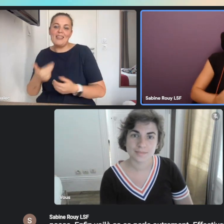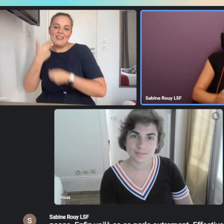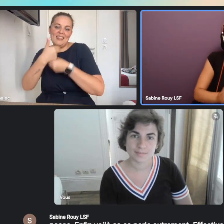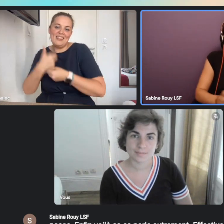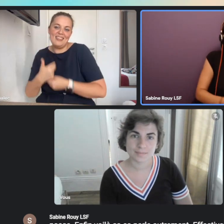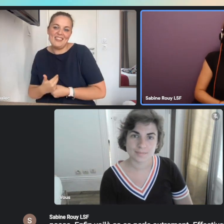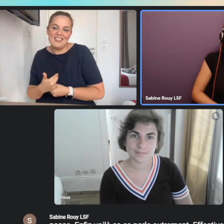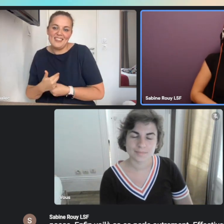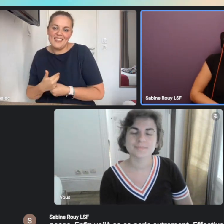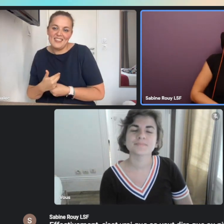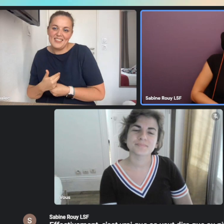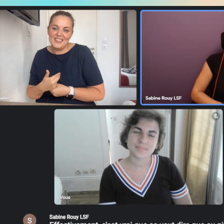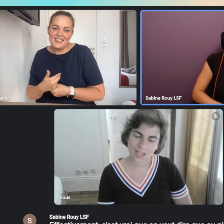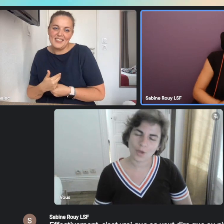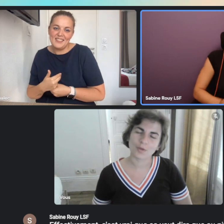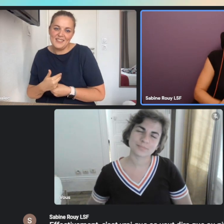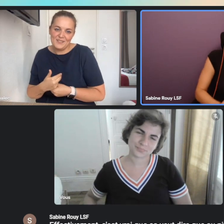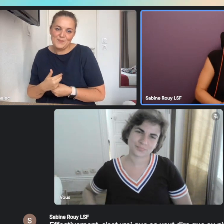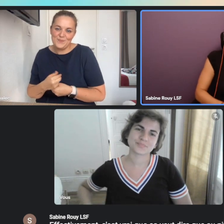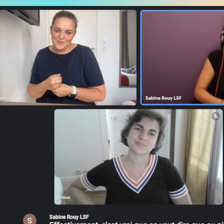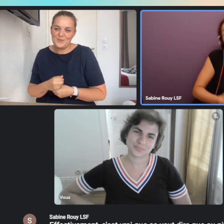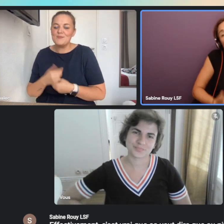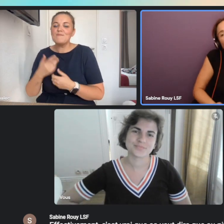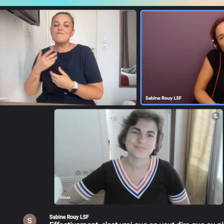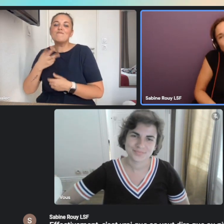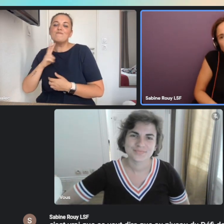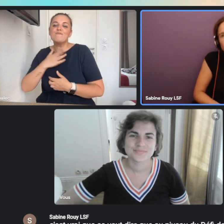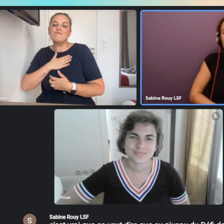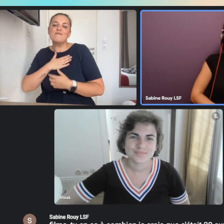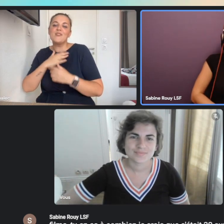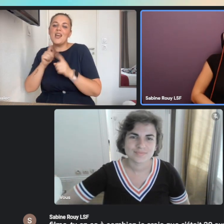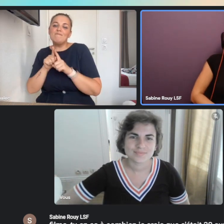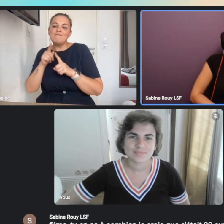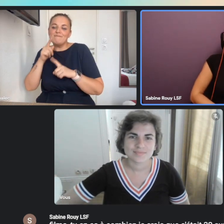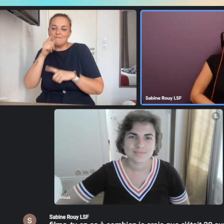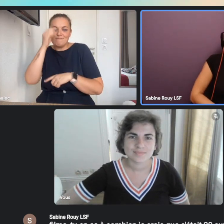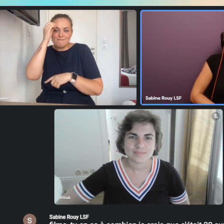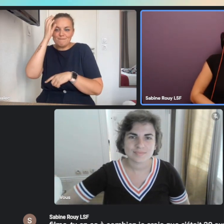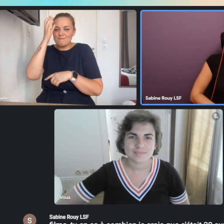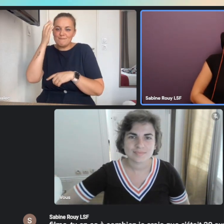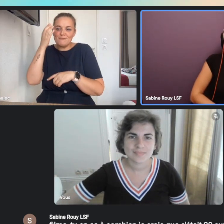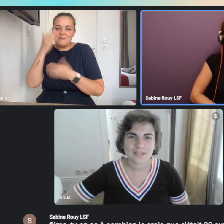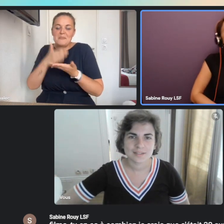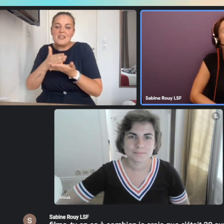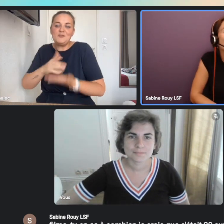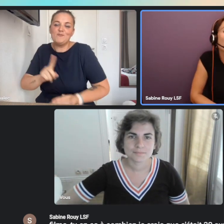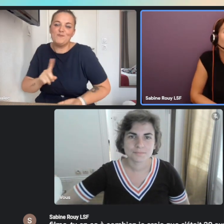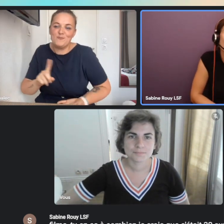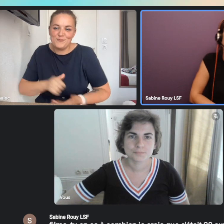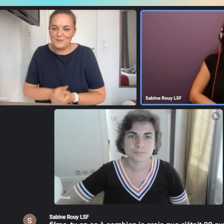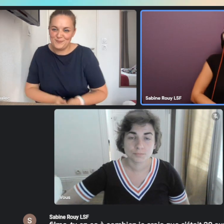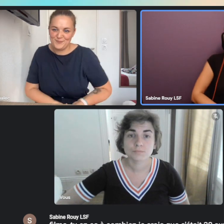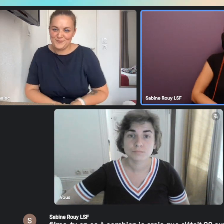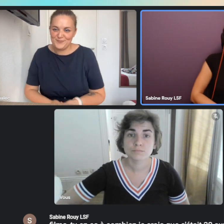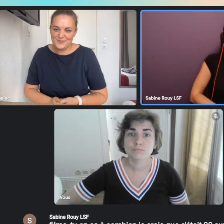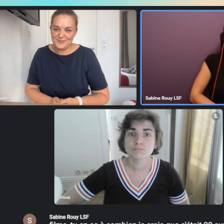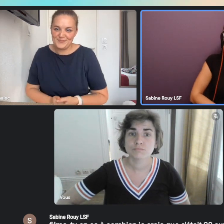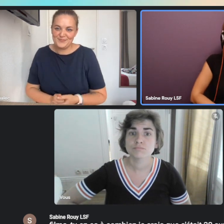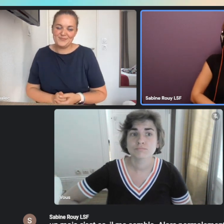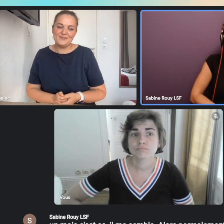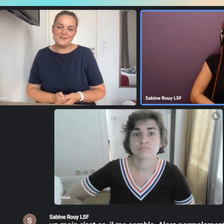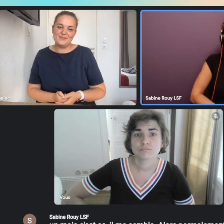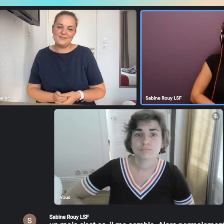fait et j'aimerais bien, j'ai fait normalement les 100, mais j'ai pas tout filmé. Je les ai vus plus pour ma connaissance, mais j'ai